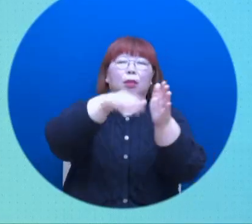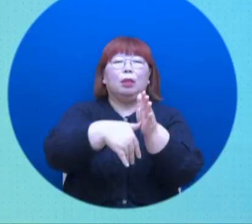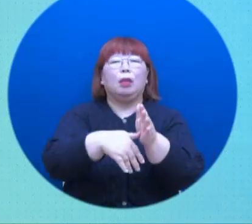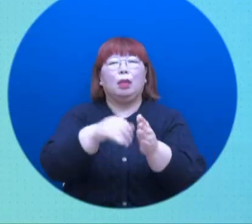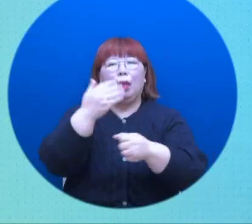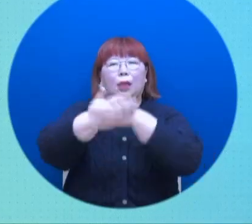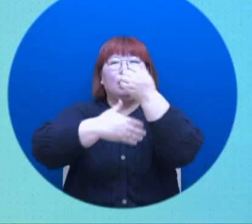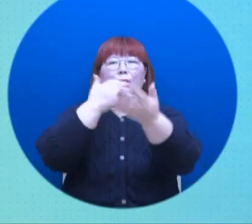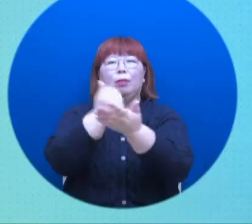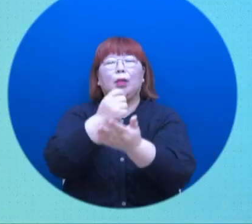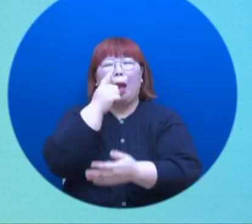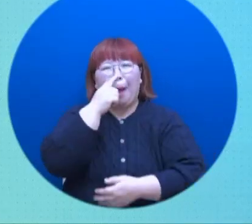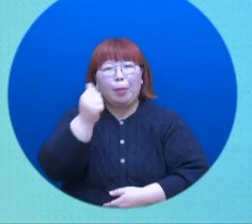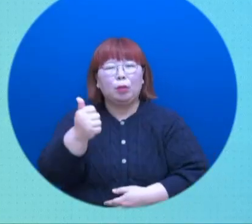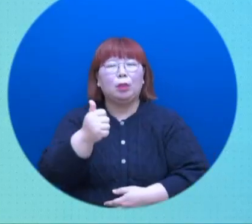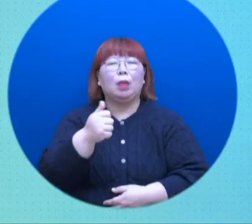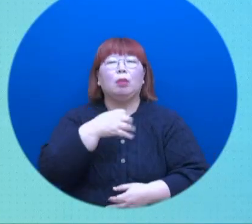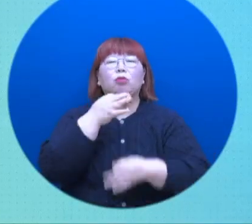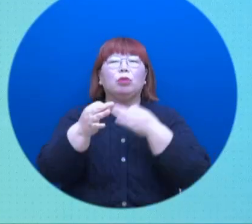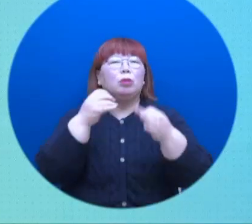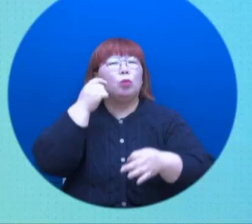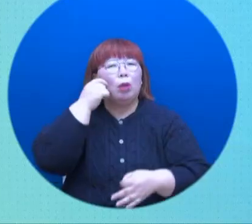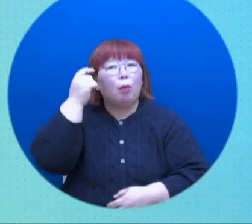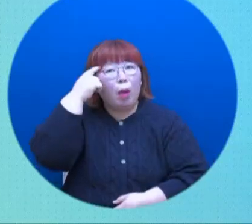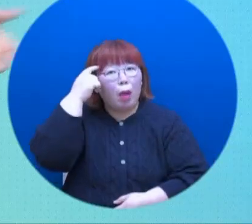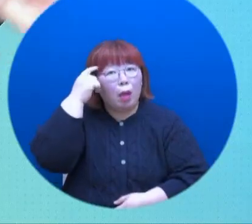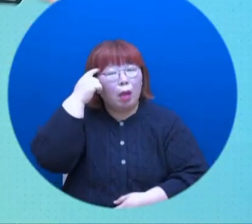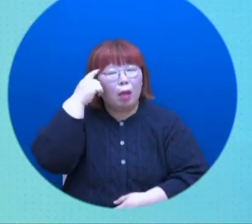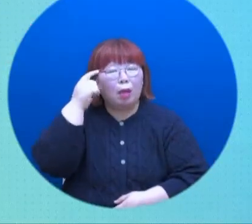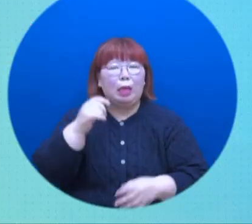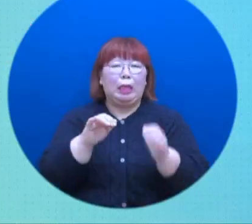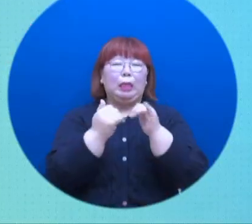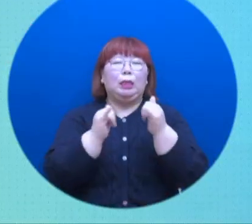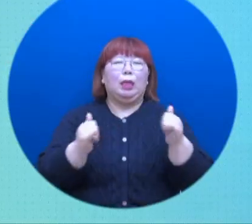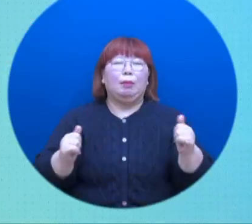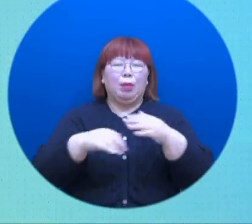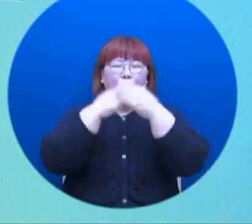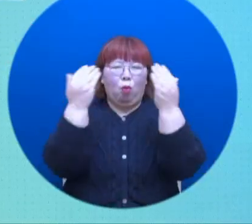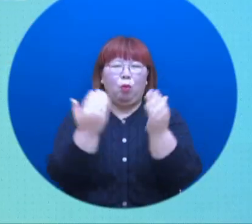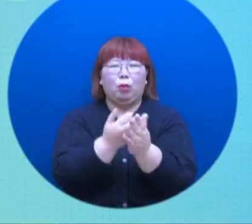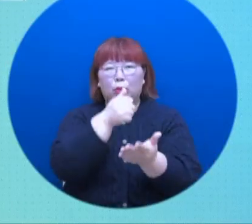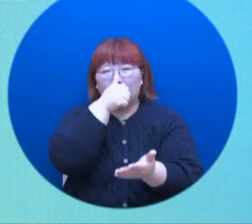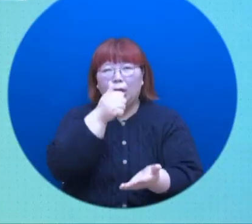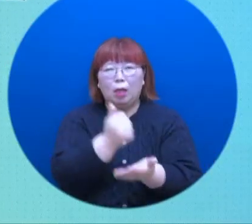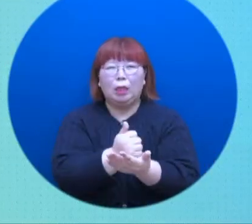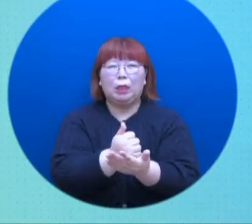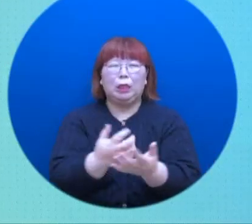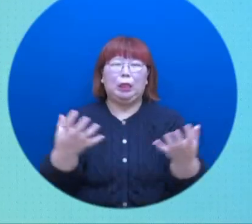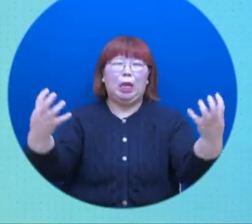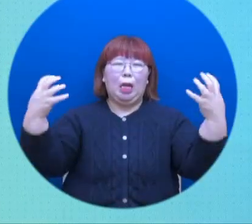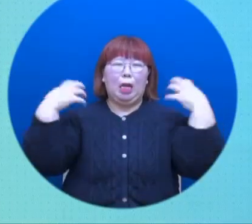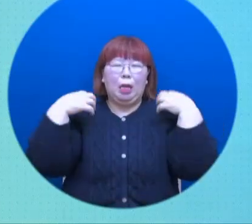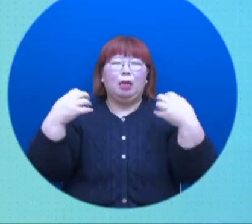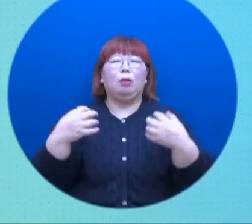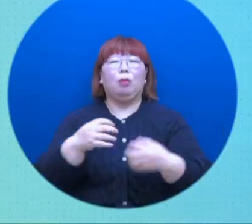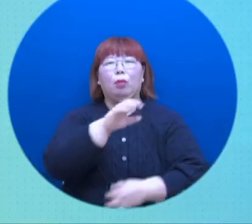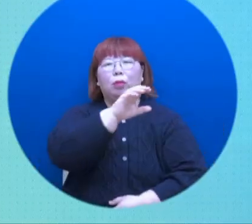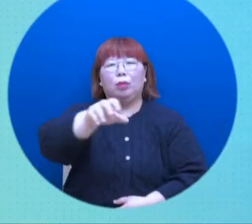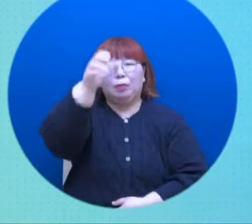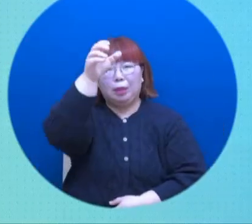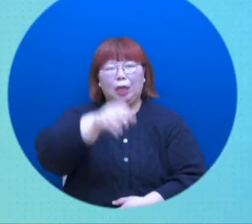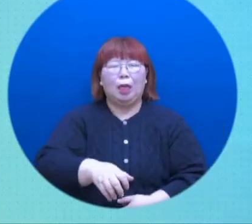못하셨어요. 왜요? 인류의 죄악을 다 뒤집어 쓰셨어요. 그 십자가에서